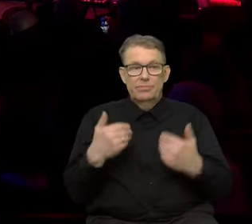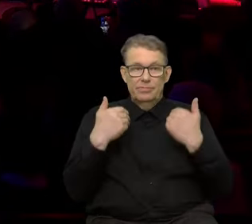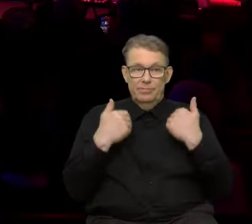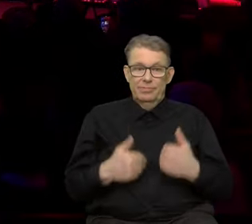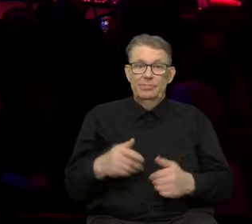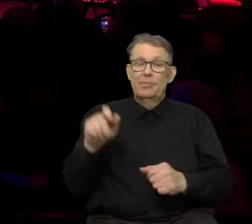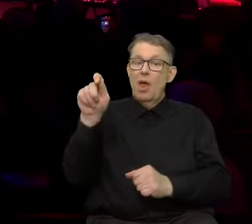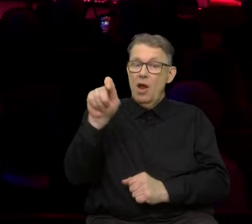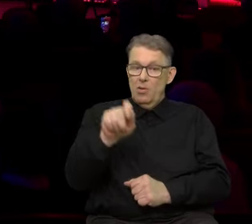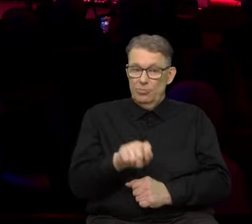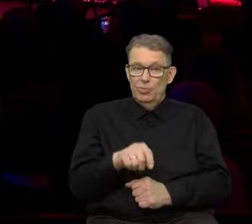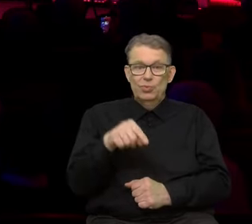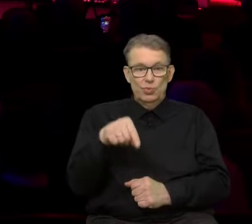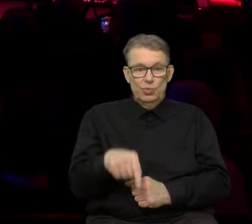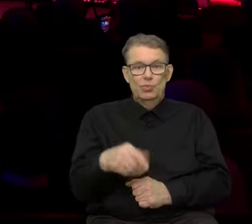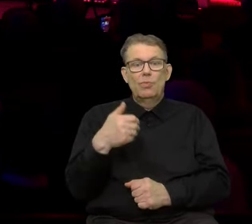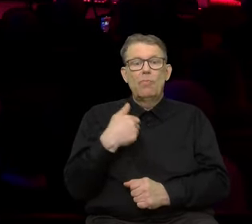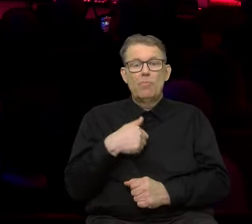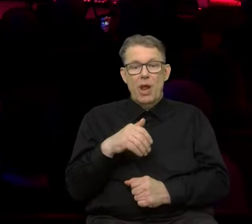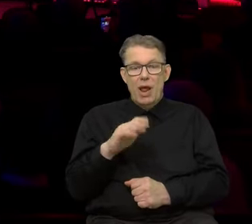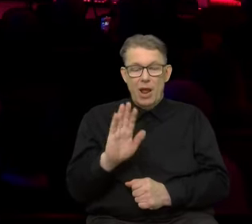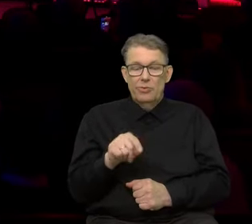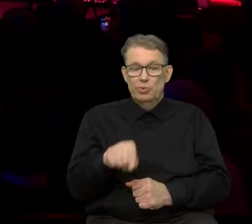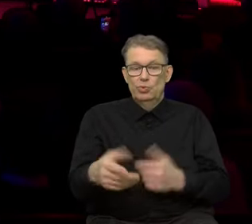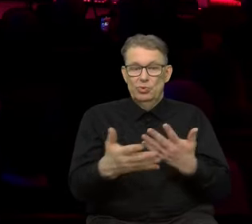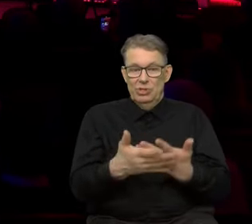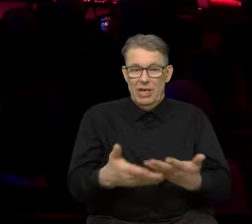do Białegostoku, na tę ziemię,